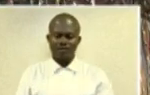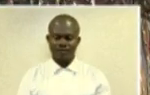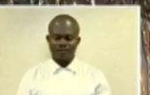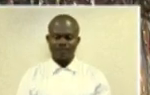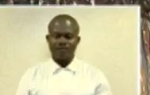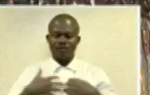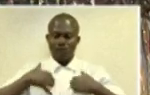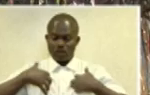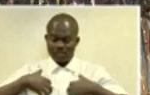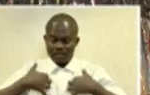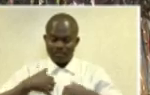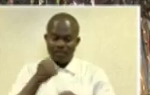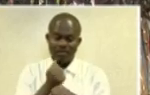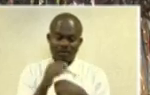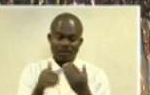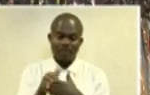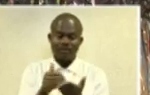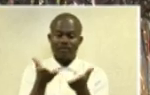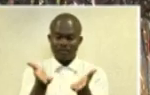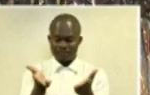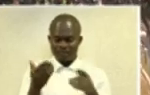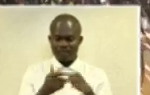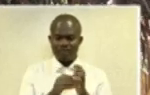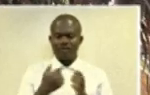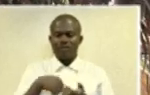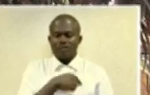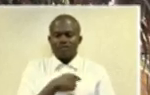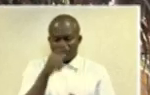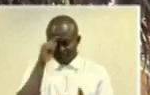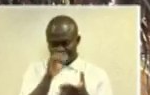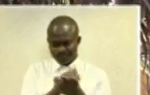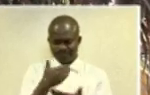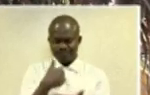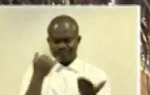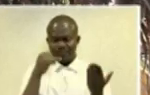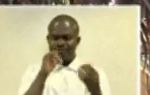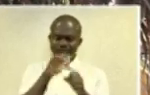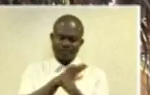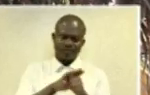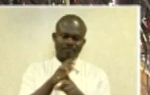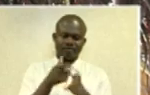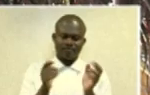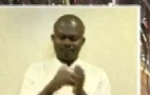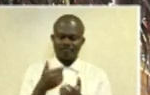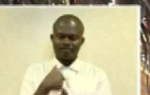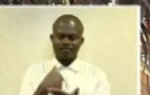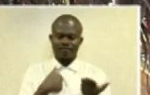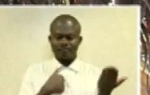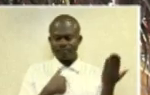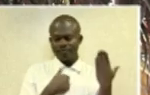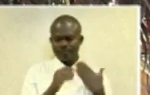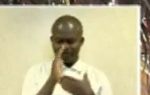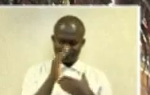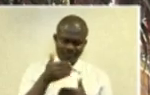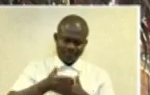Ubushake n'abakozi ndetse birahari ku buryo twikizere turagifite, nubwo tutaragera ku ijana ku ijana, ariko inzira tugiye